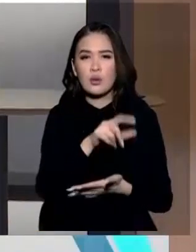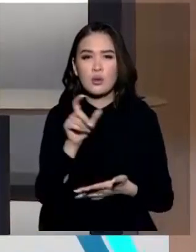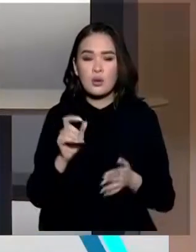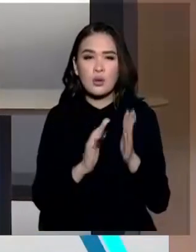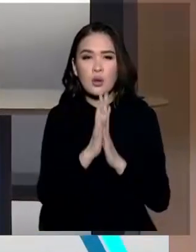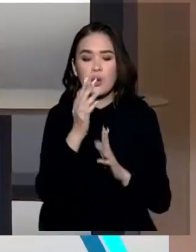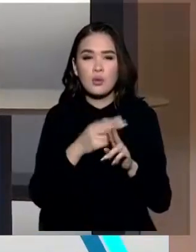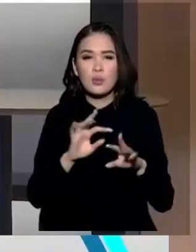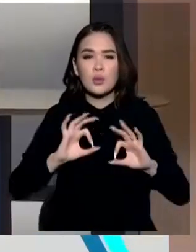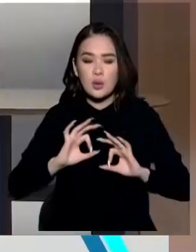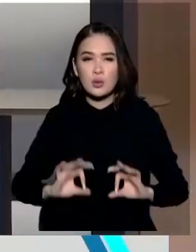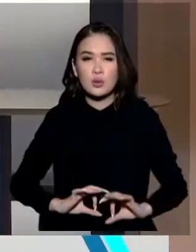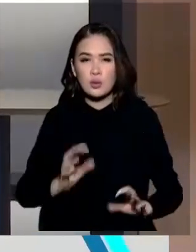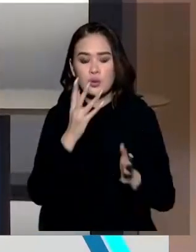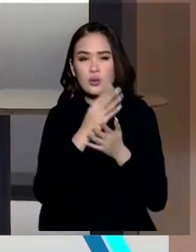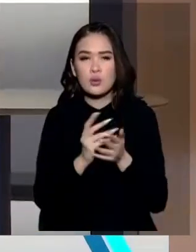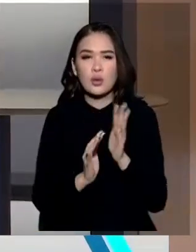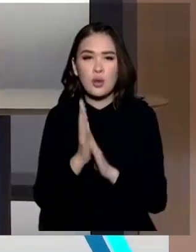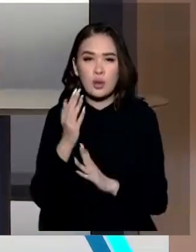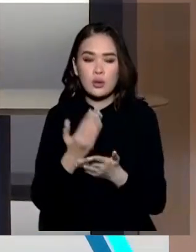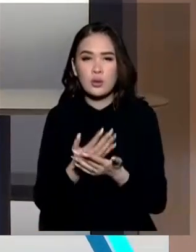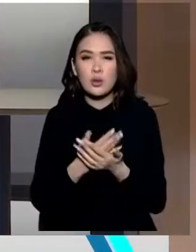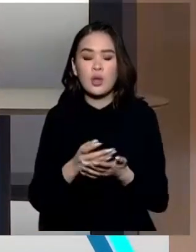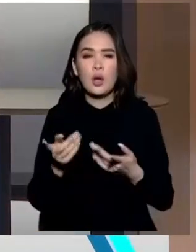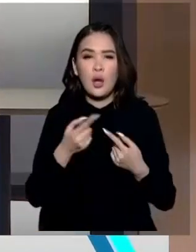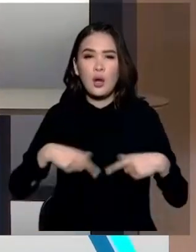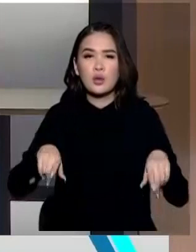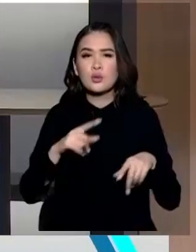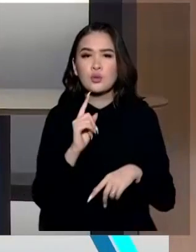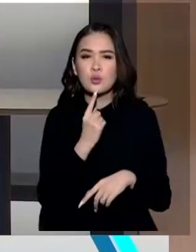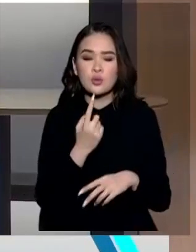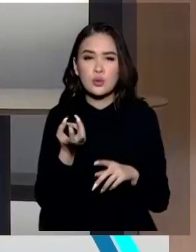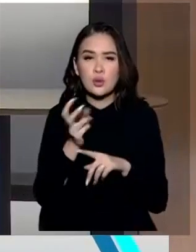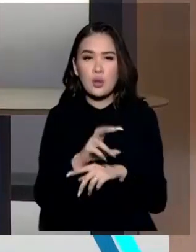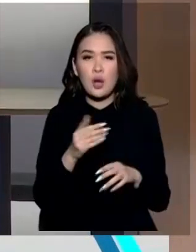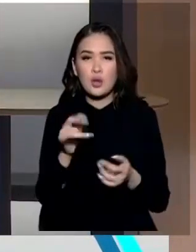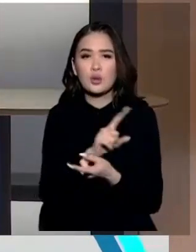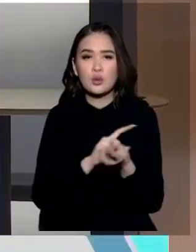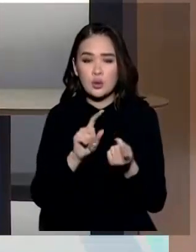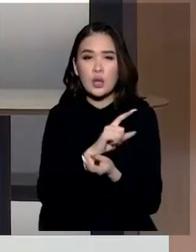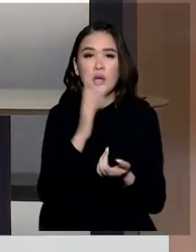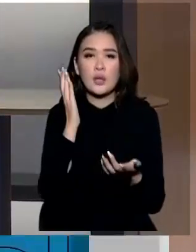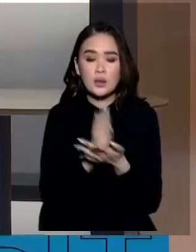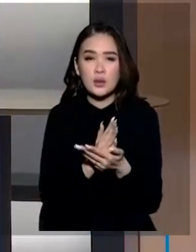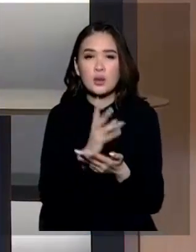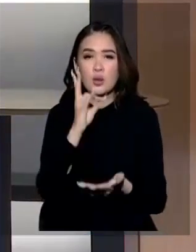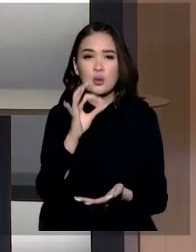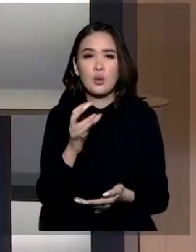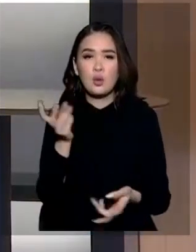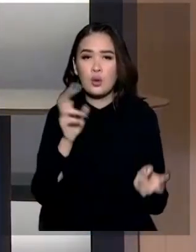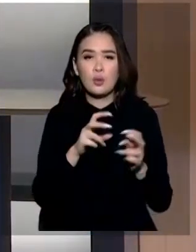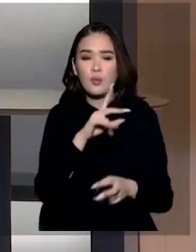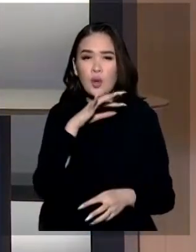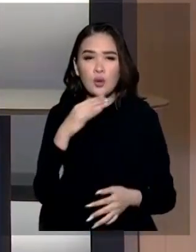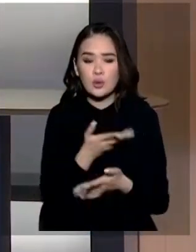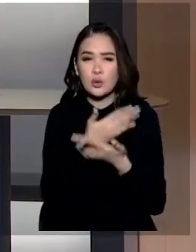отырды. Прокуратура өз ішінде өз кадрларын ғана өсіріп отырды. Сырттан кіруге қиын болды. Қазір өзгерістер болып жатыр, бірақ та көп келіп отқан